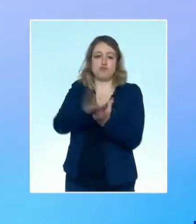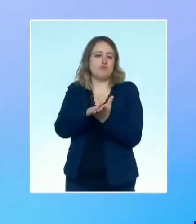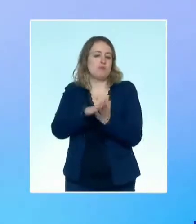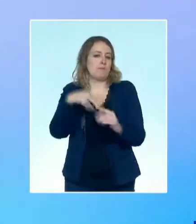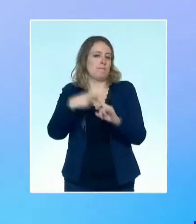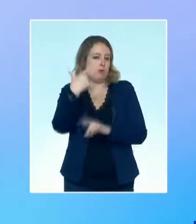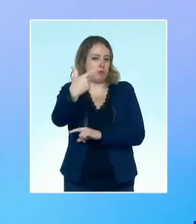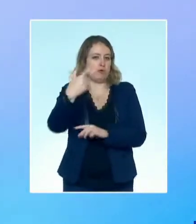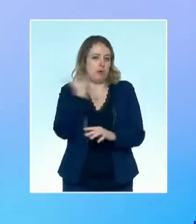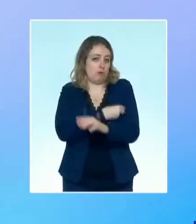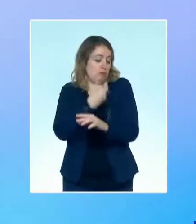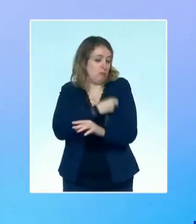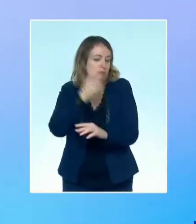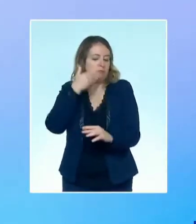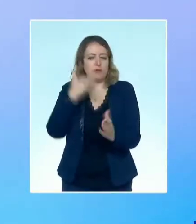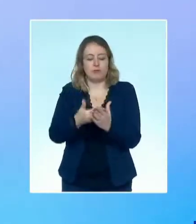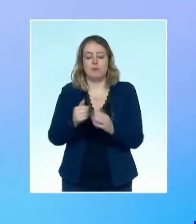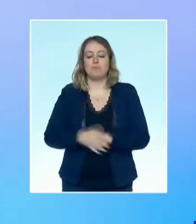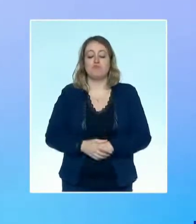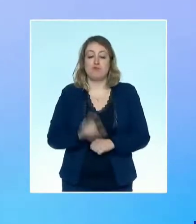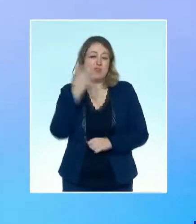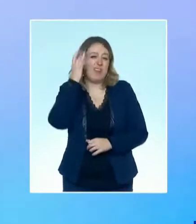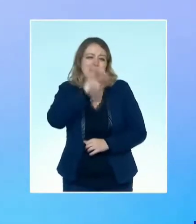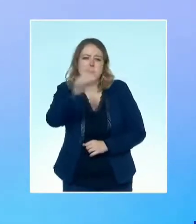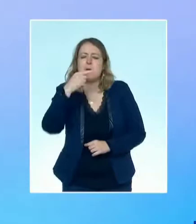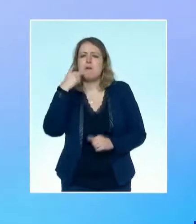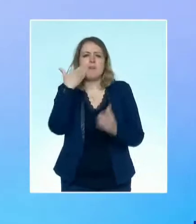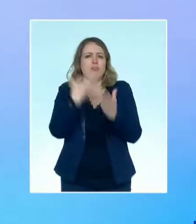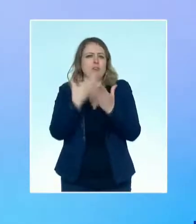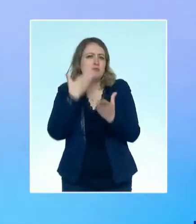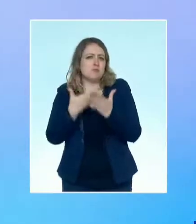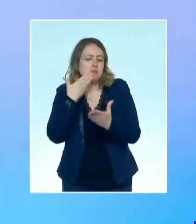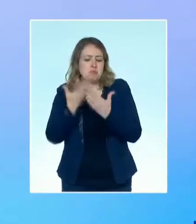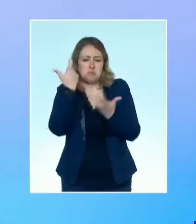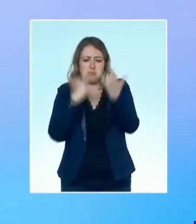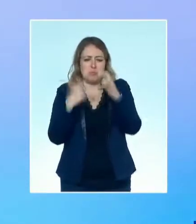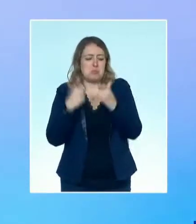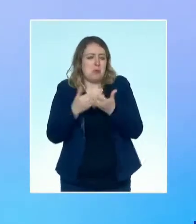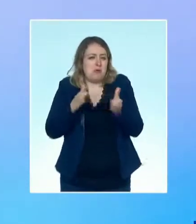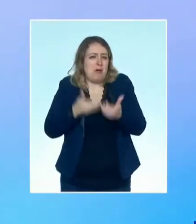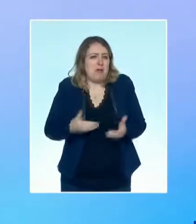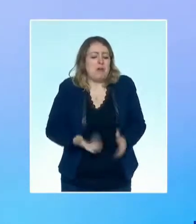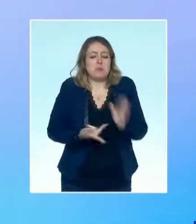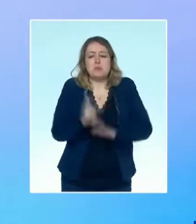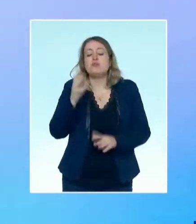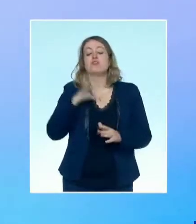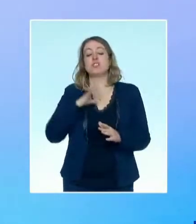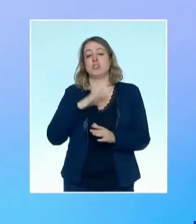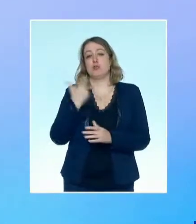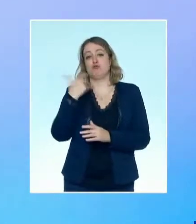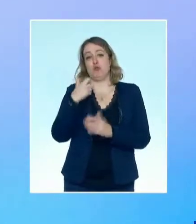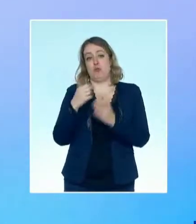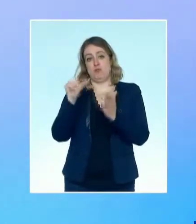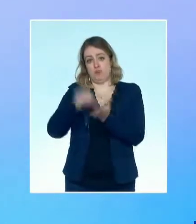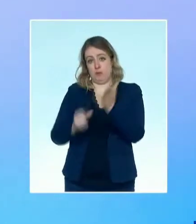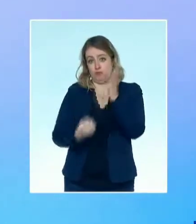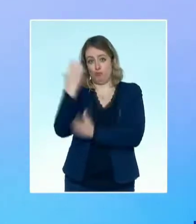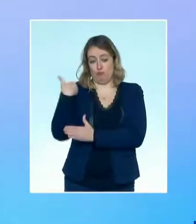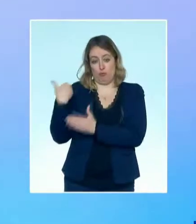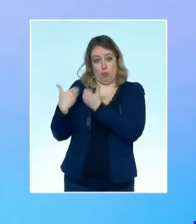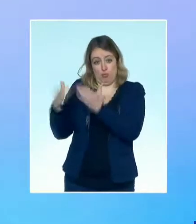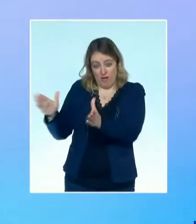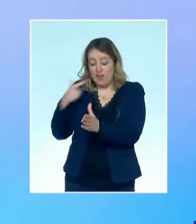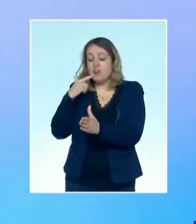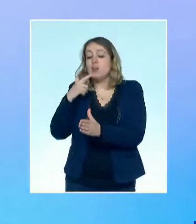Donc, pas d'inquiétude. Et ces rendez-vous sont ouverts au fil de l'eau, à mesure que les centres s'organisent, 200 centres de plus. Oh, bah tu vas plaire à Foxy, alors là. Qui ont des lignes